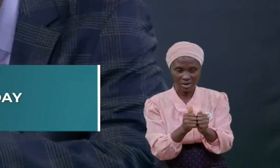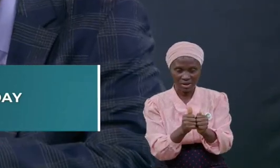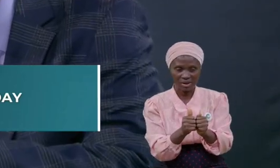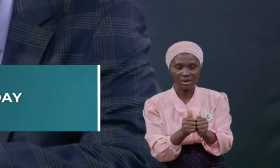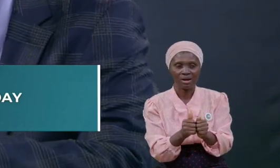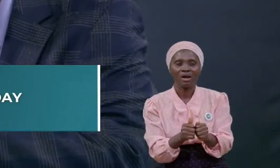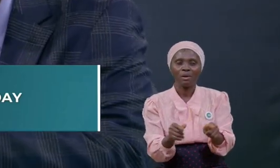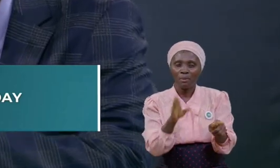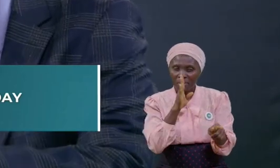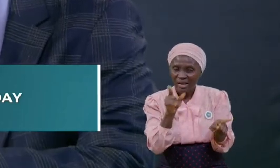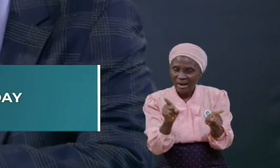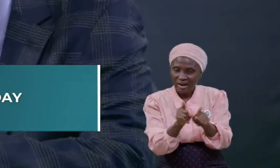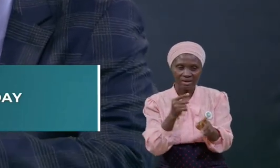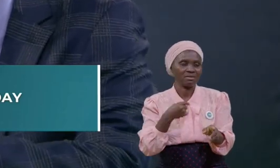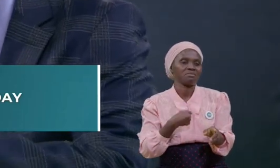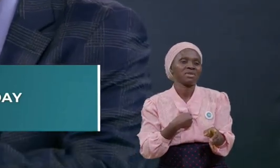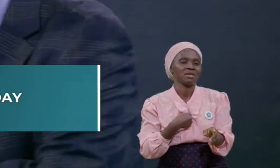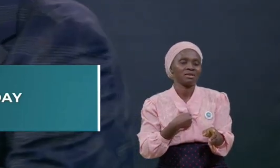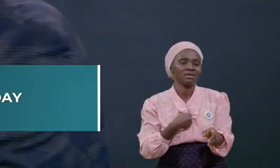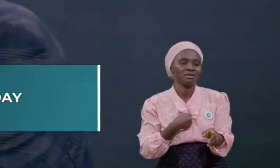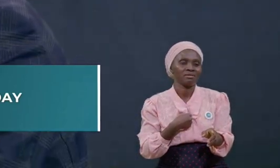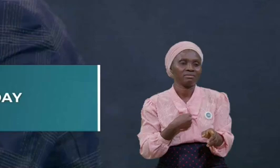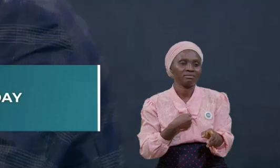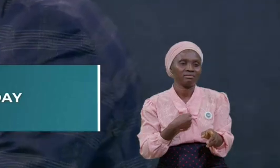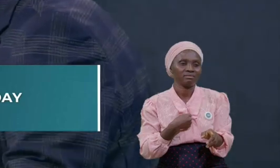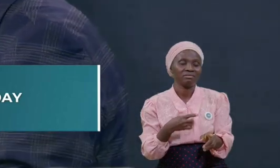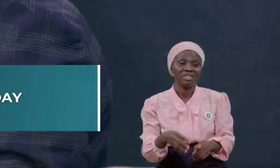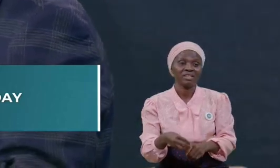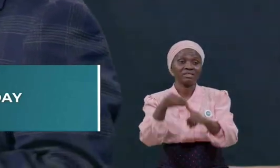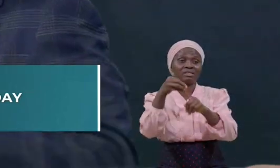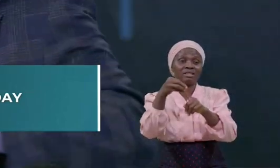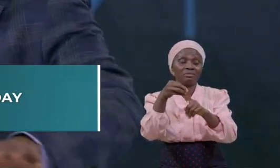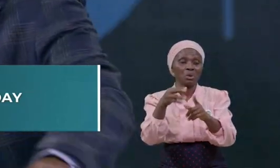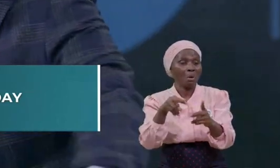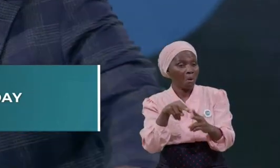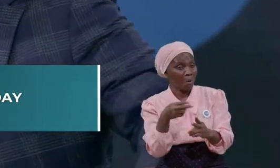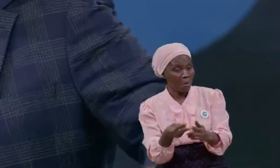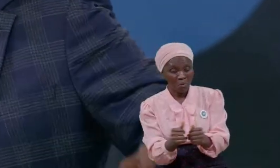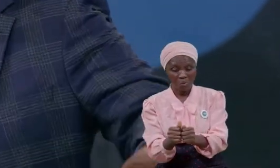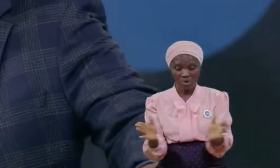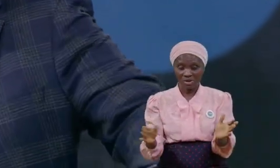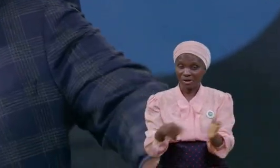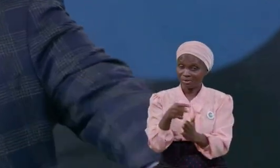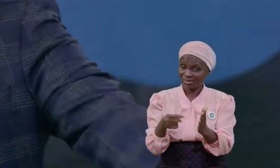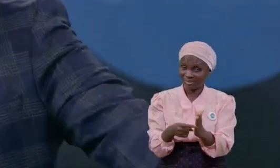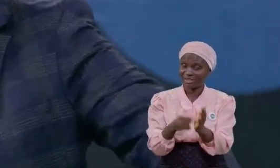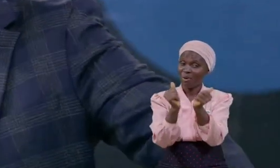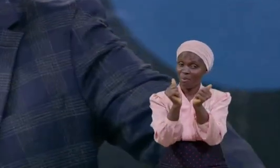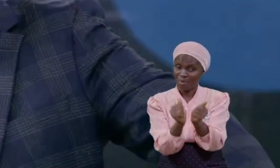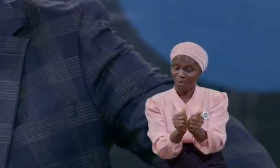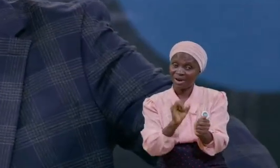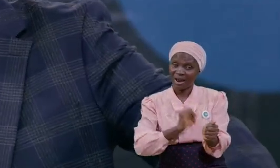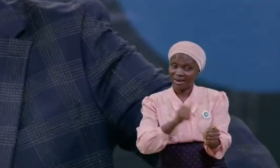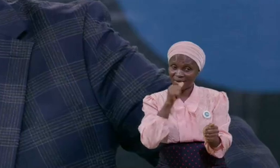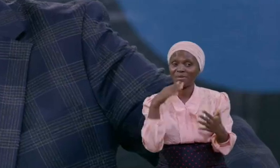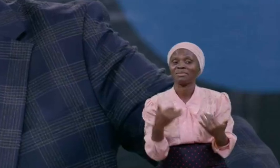et à l'exception de ces liens. Bon, les Écritures nous disent qu'il y a